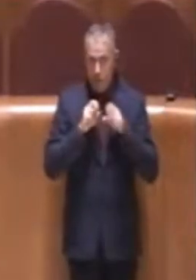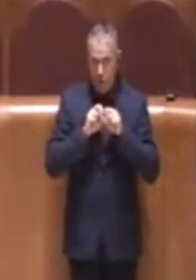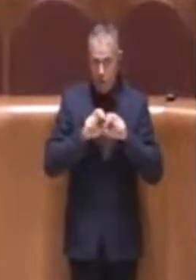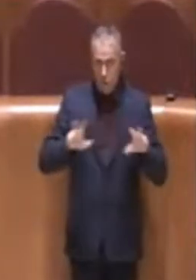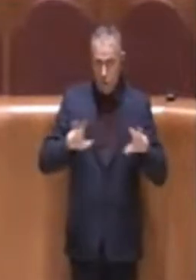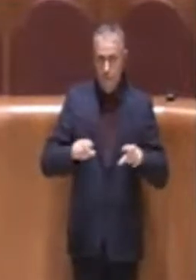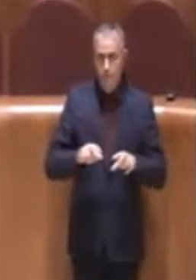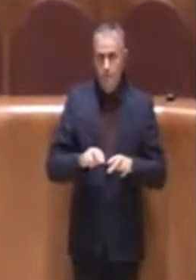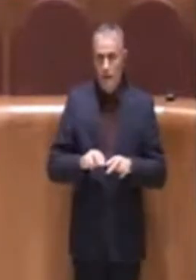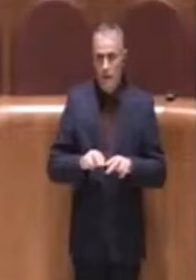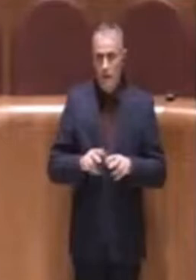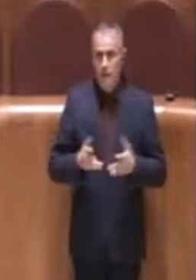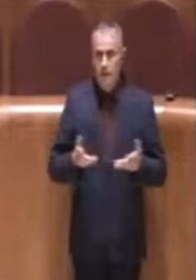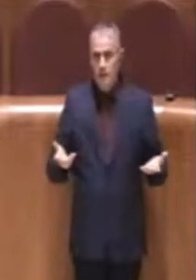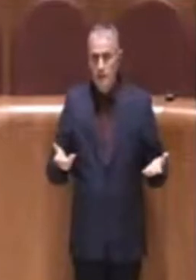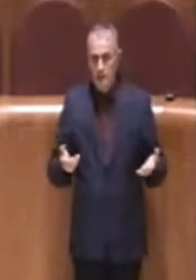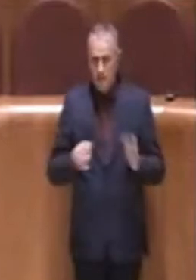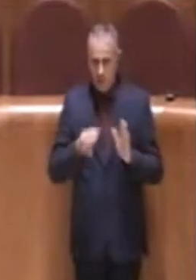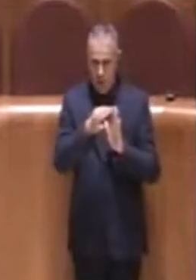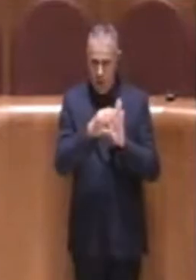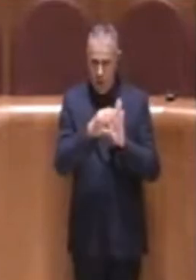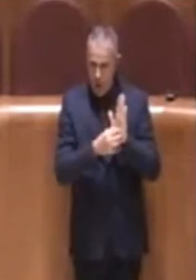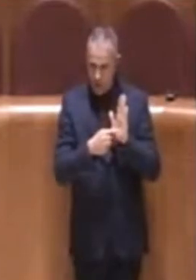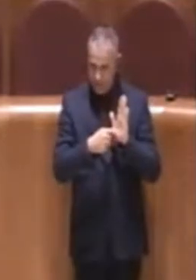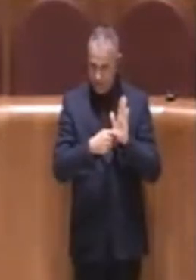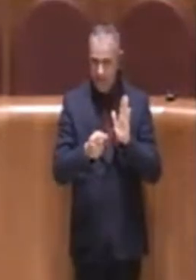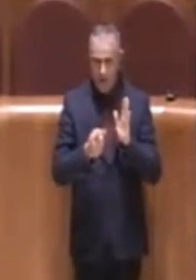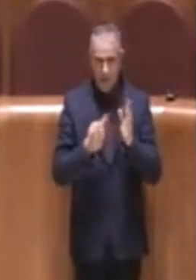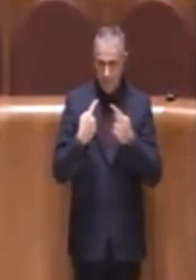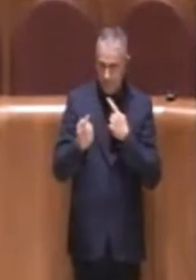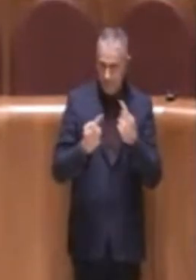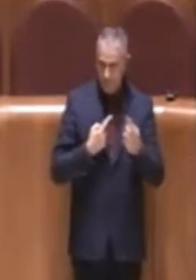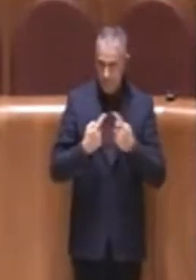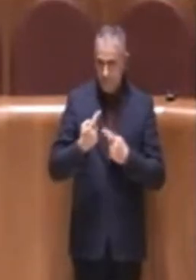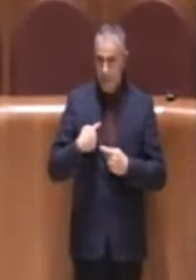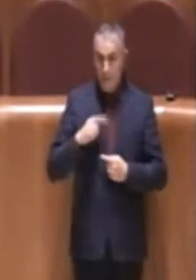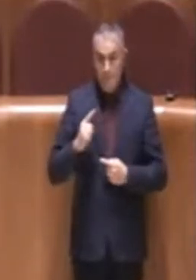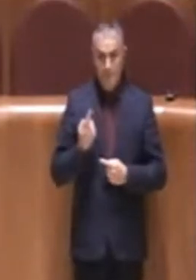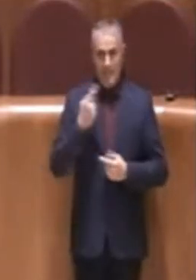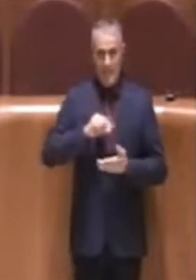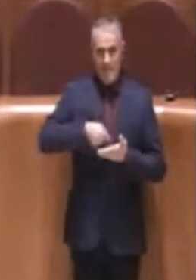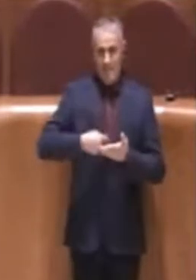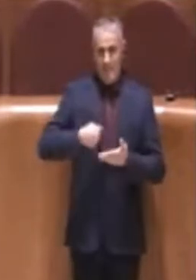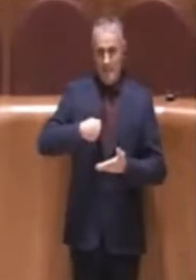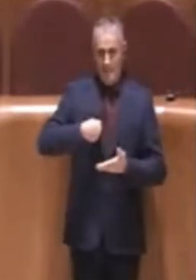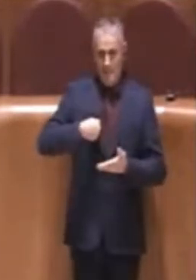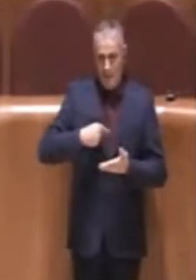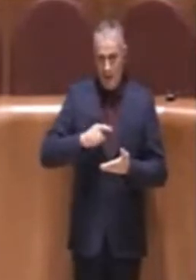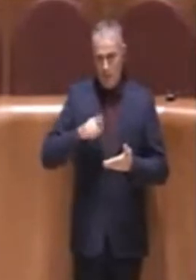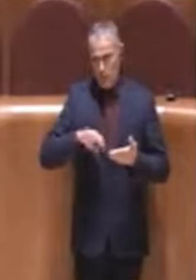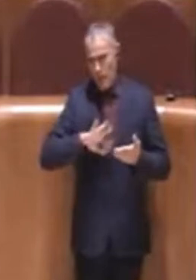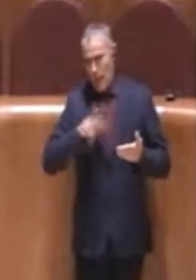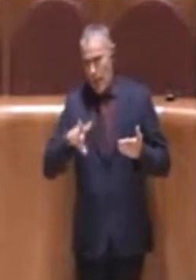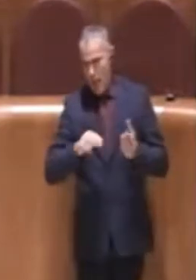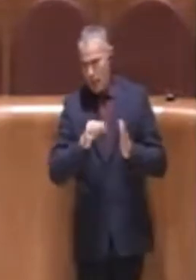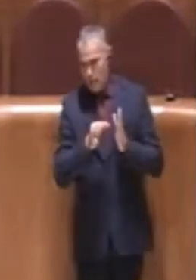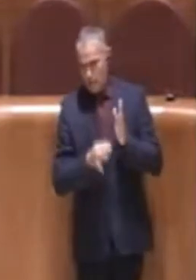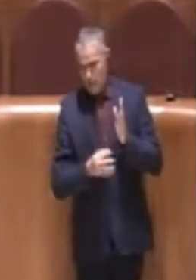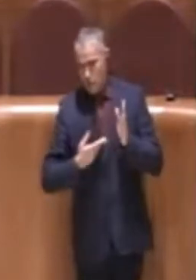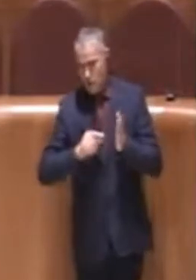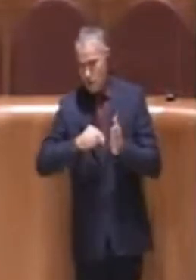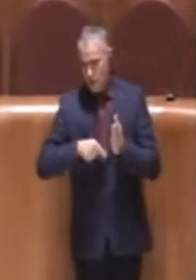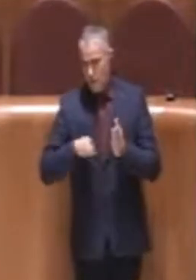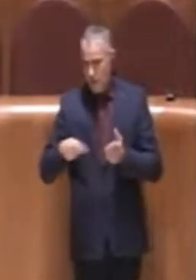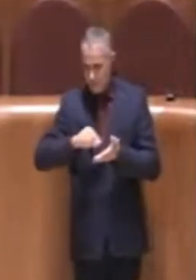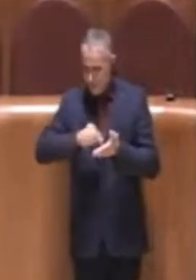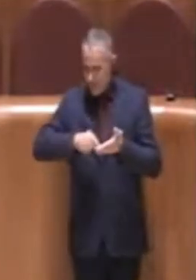iniziando a discutere questo ordine del giorno che alla mia prima firma come gli altri successivi ma che come casaletto